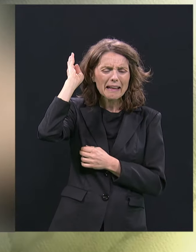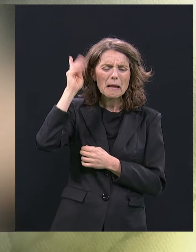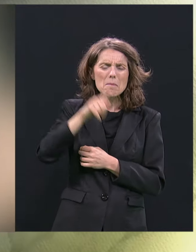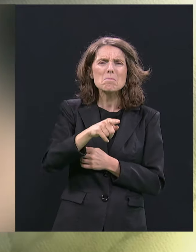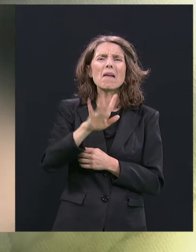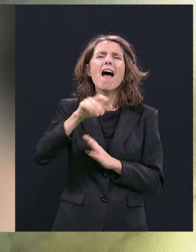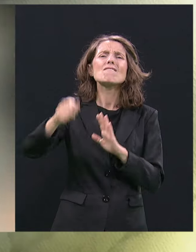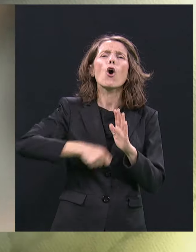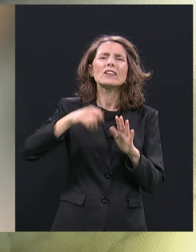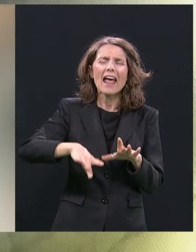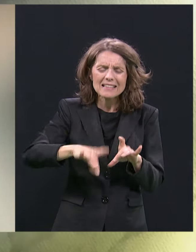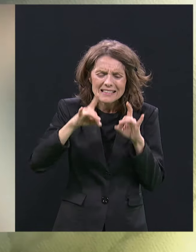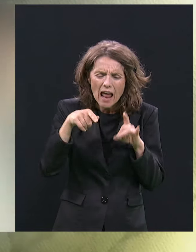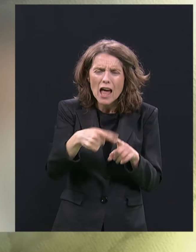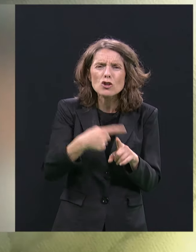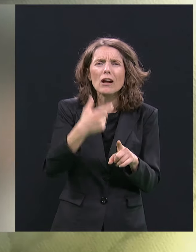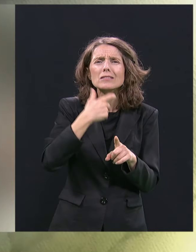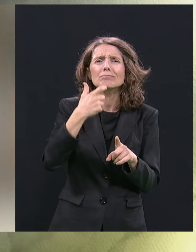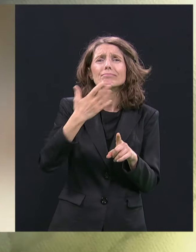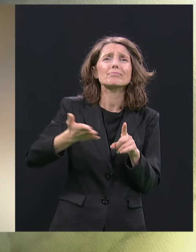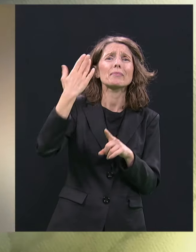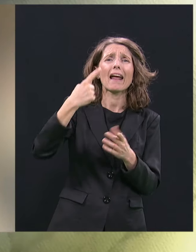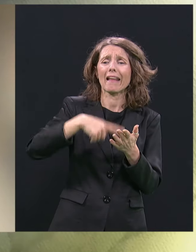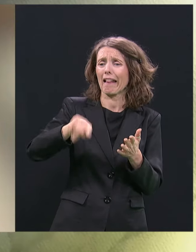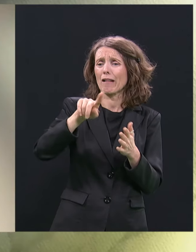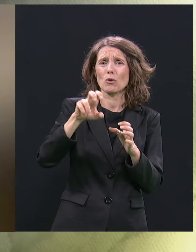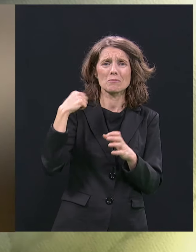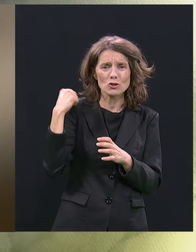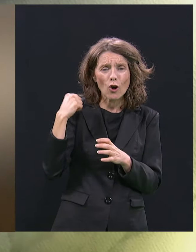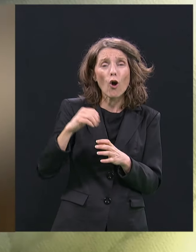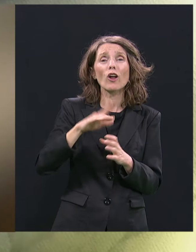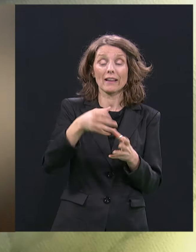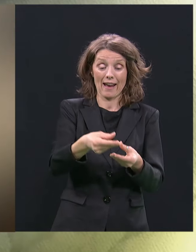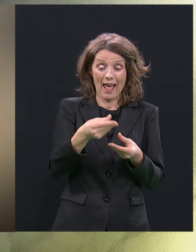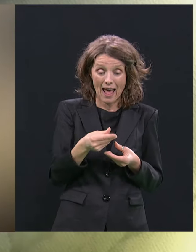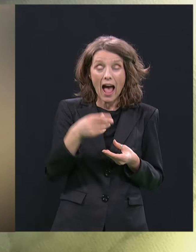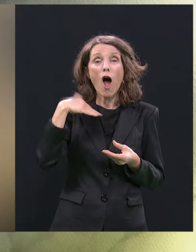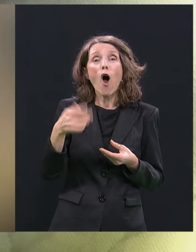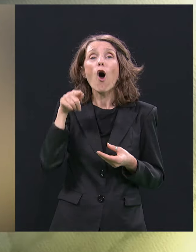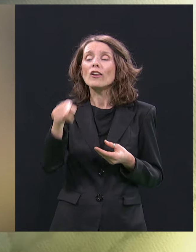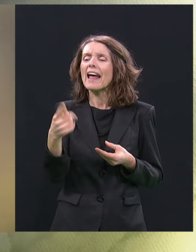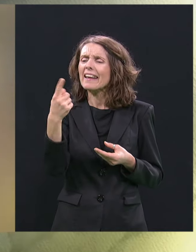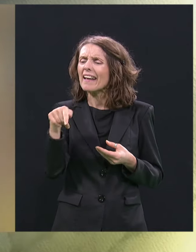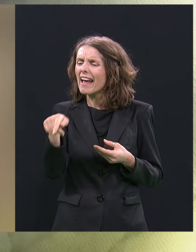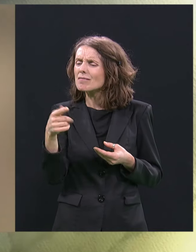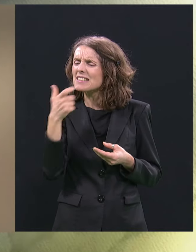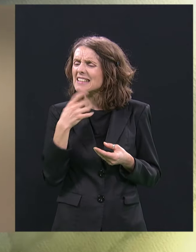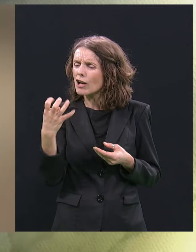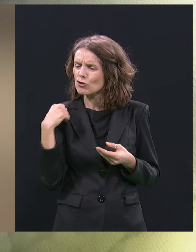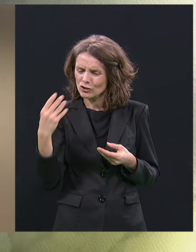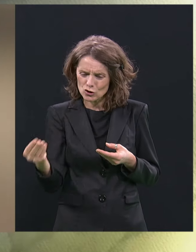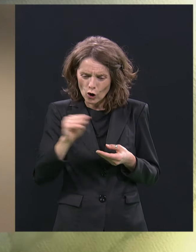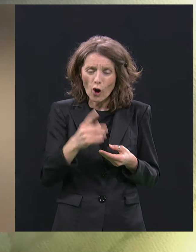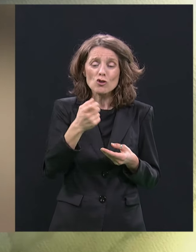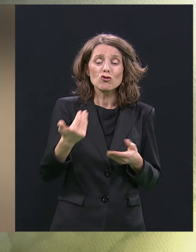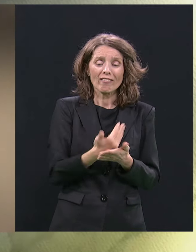veka. Orah se pridružio na leđima, star 400 godina, a nova smreka prednjom daskom učvrstila je ceo